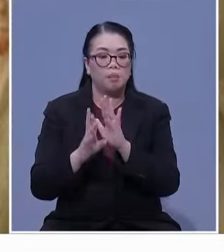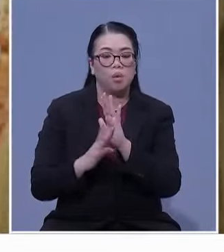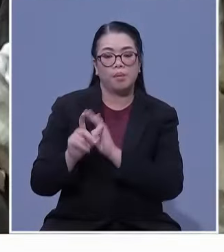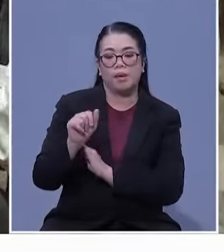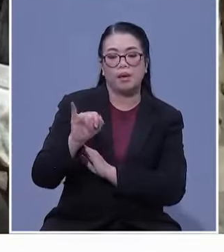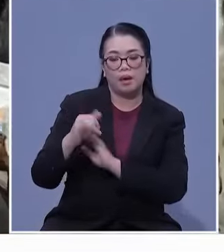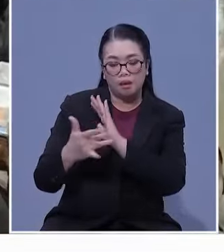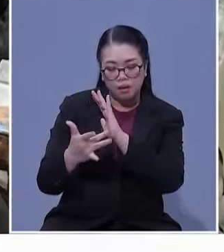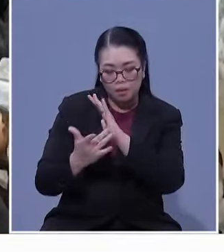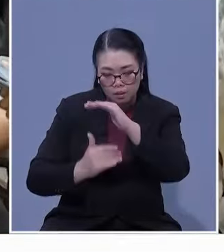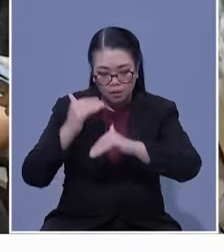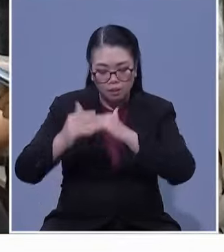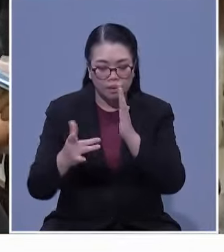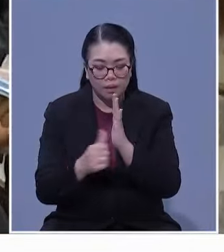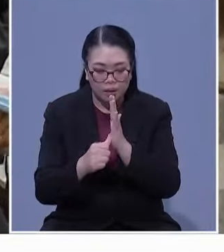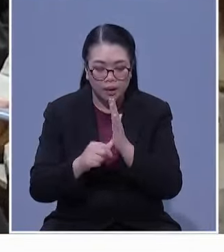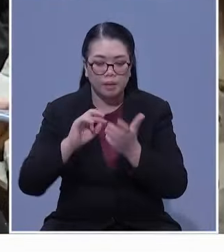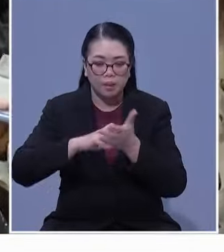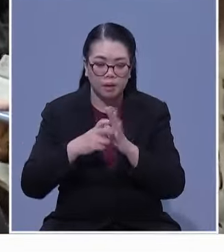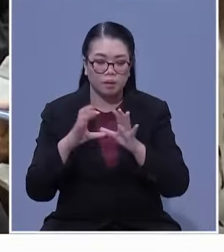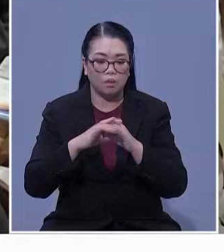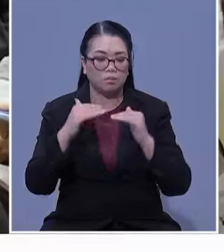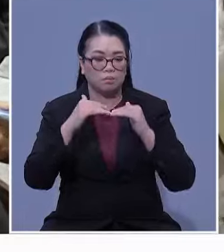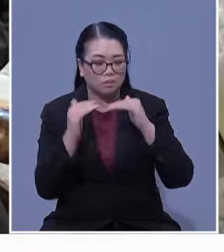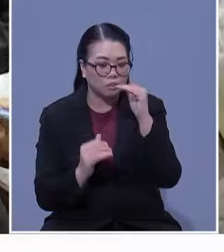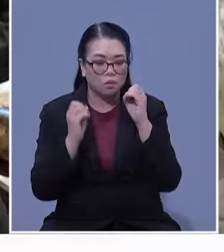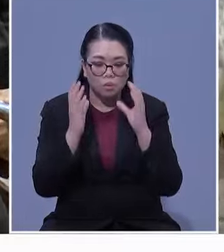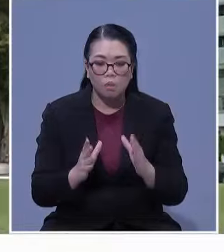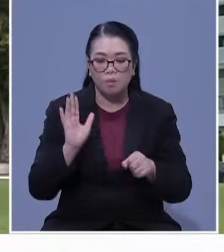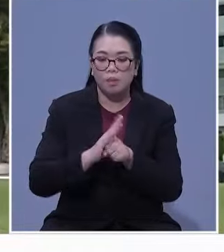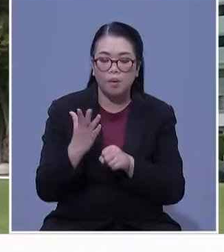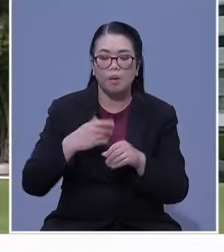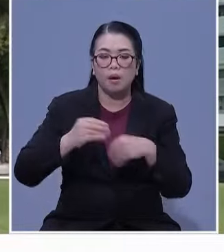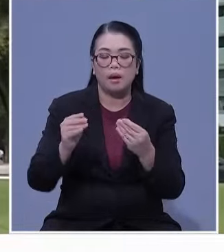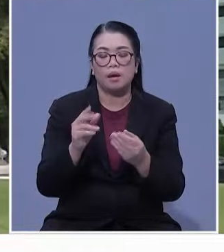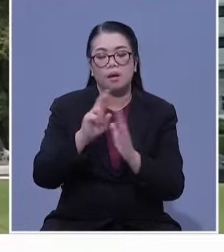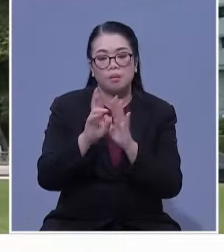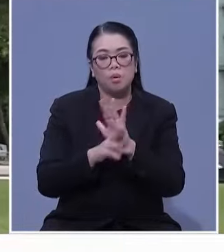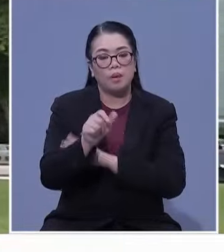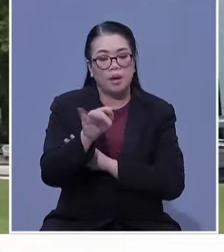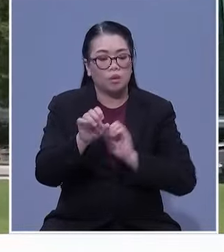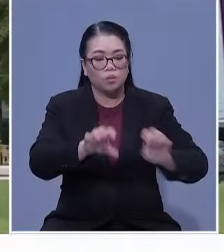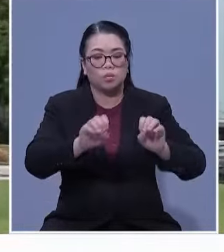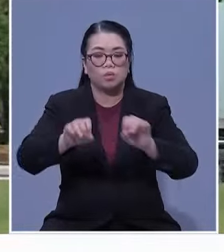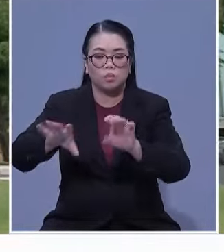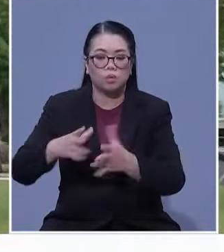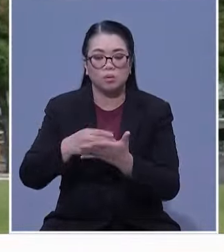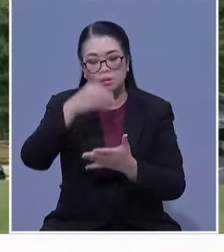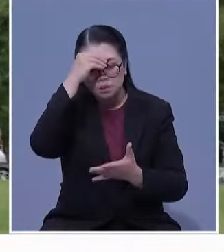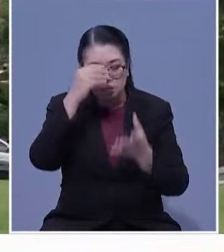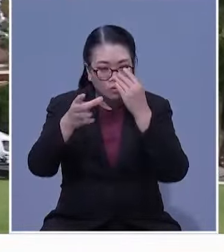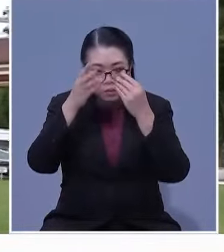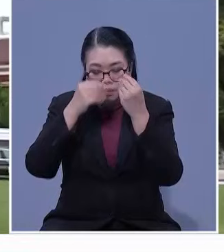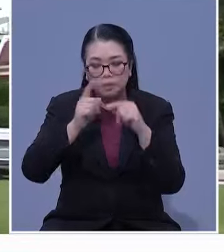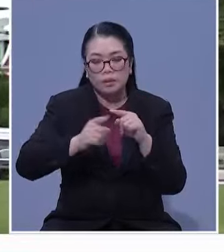AIเข้ามาใช้แก้ปัญหาความเหลื่อมล้ำการขาดแคลนครูในพื้นที่ห่างไกลเพราะว่าเรื่องการศึกษามีหลายมิติดัง